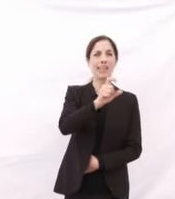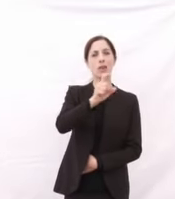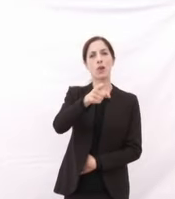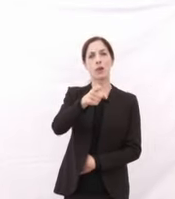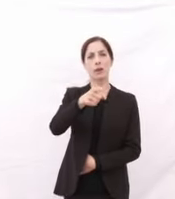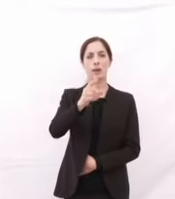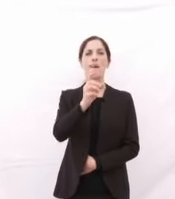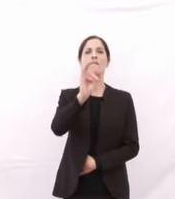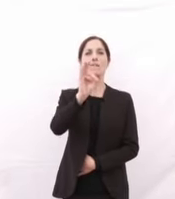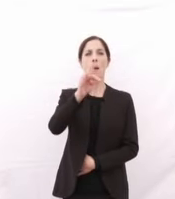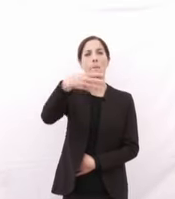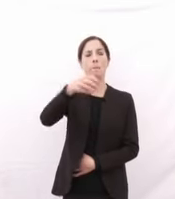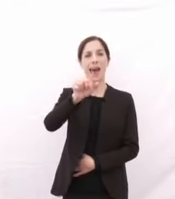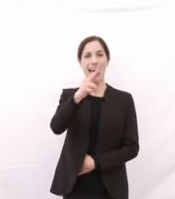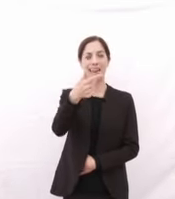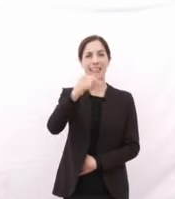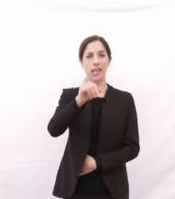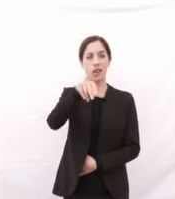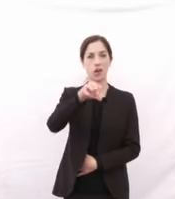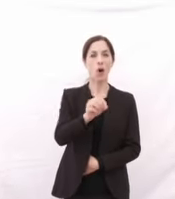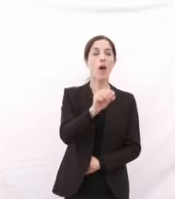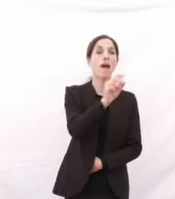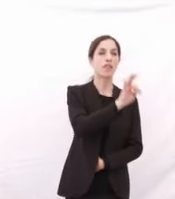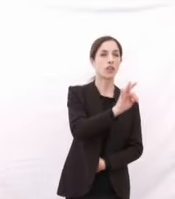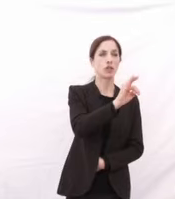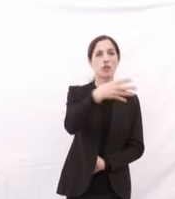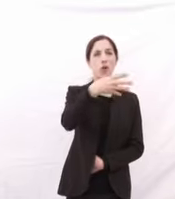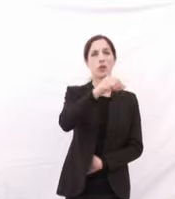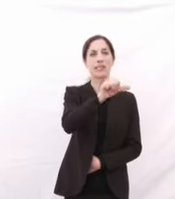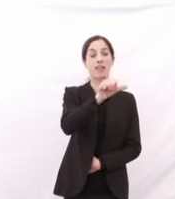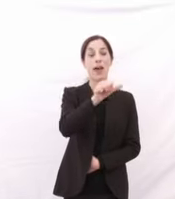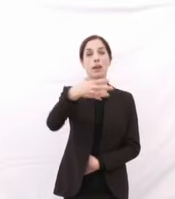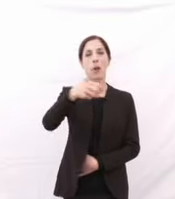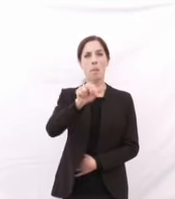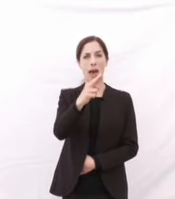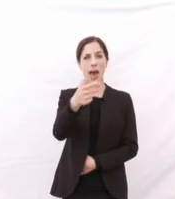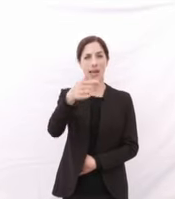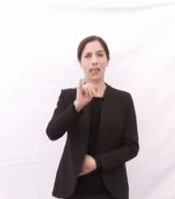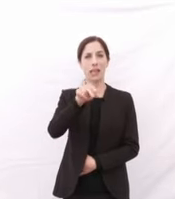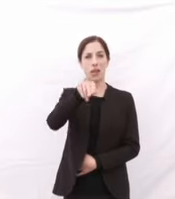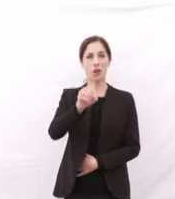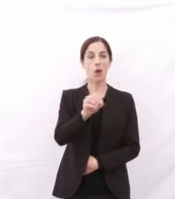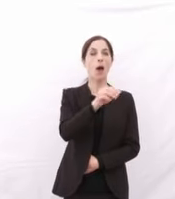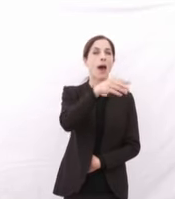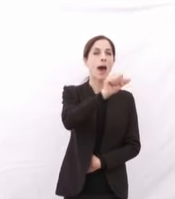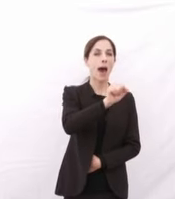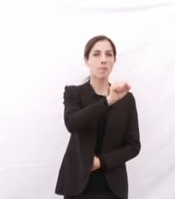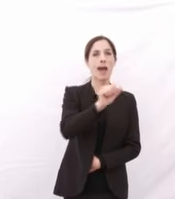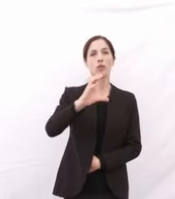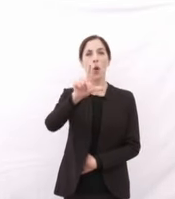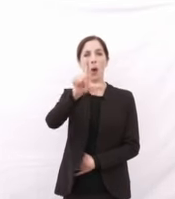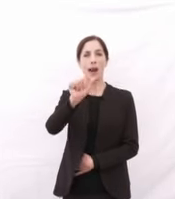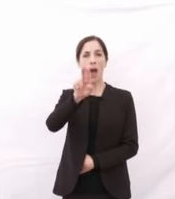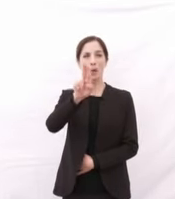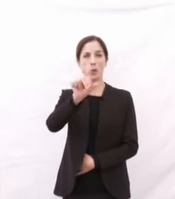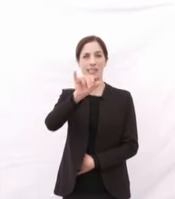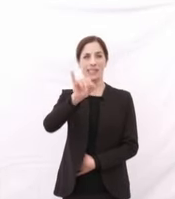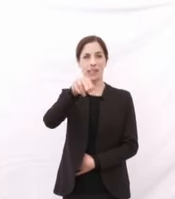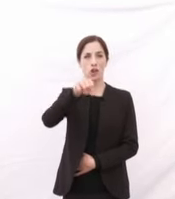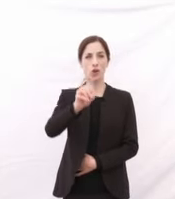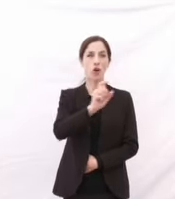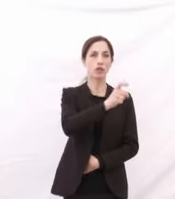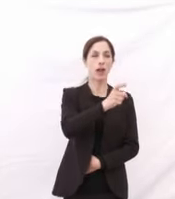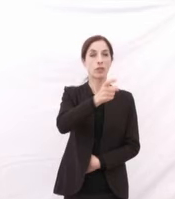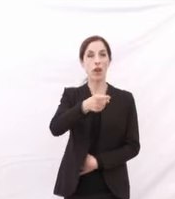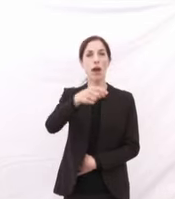Angelina Falco, Francesco Saverio Martino, Armando Clausino, Gian Giacomo